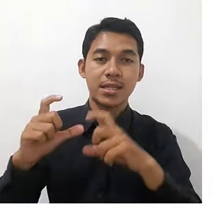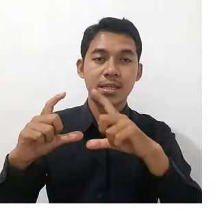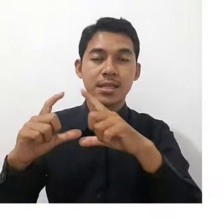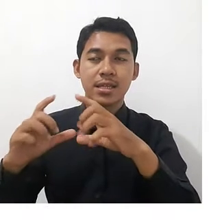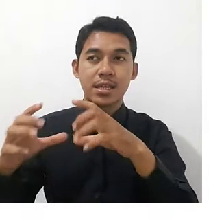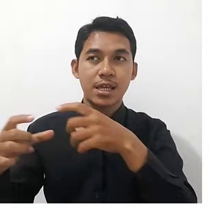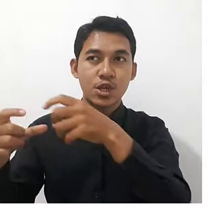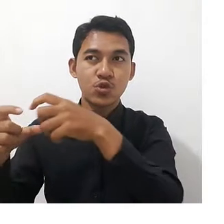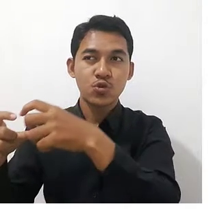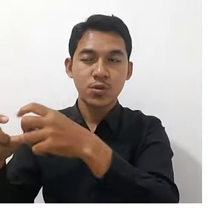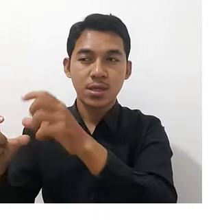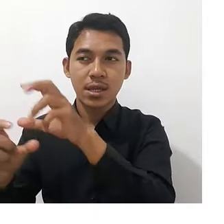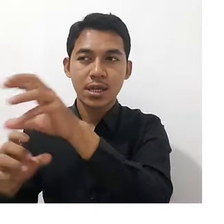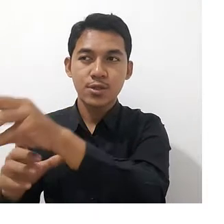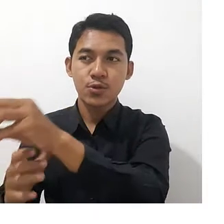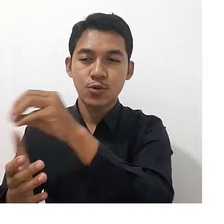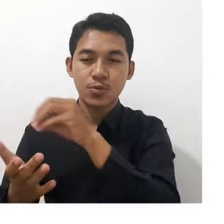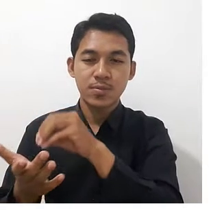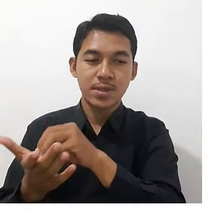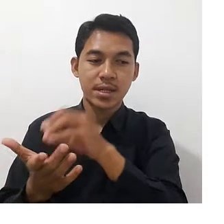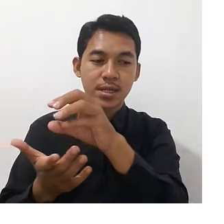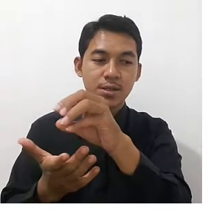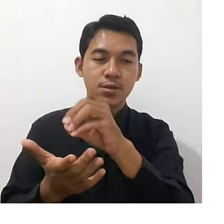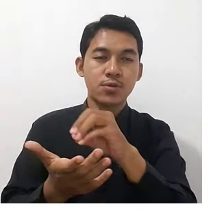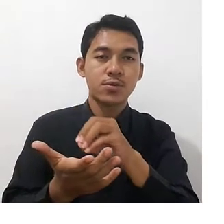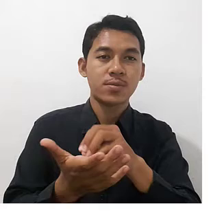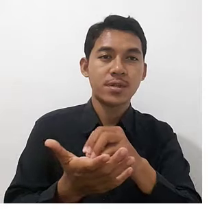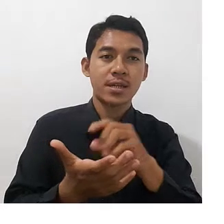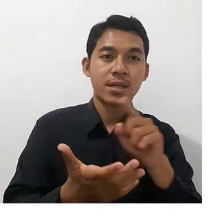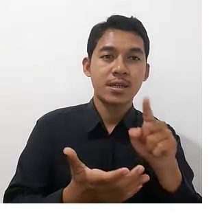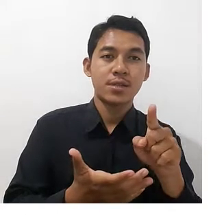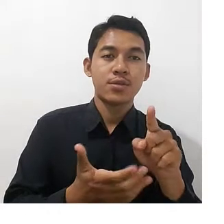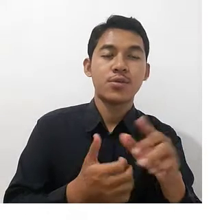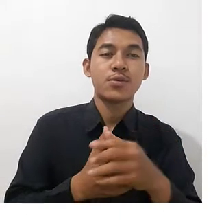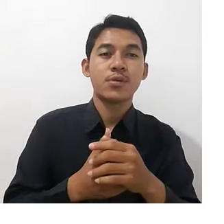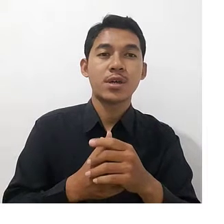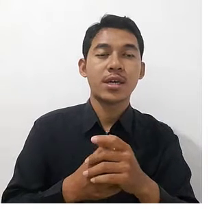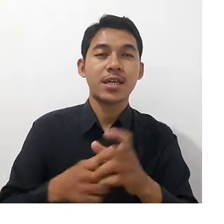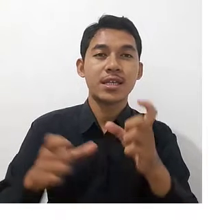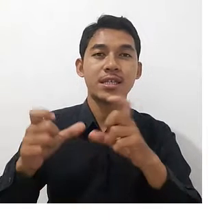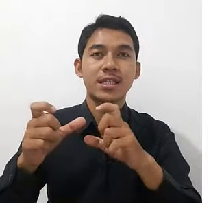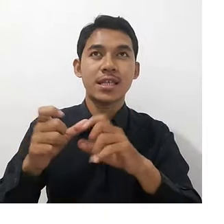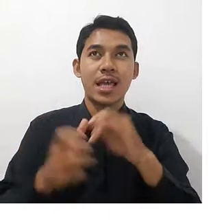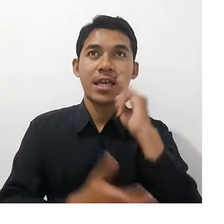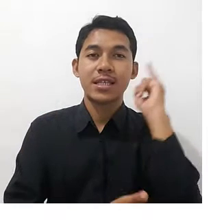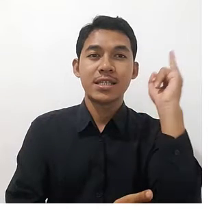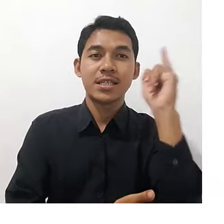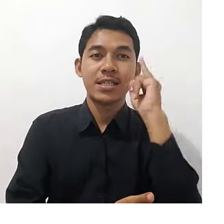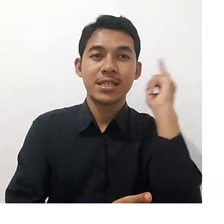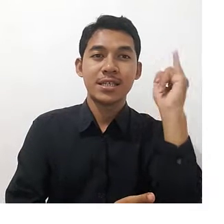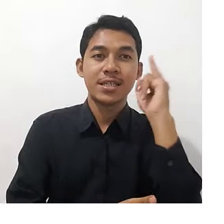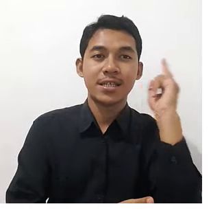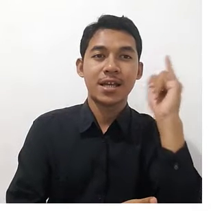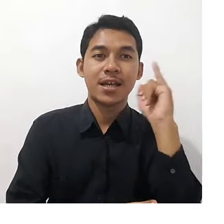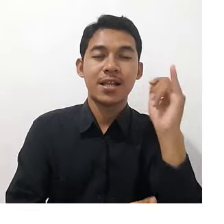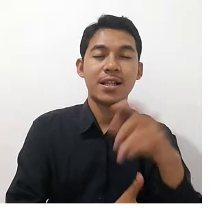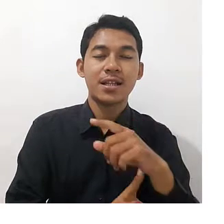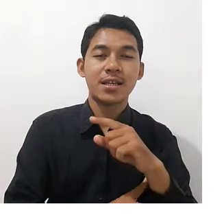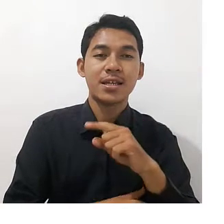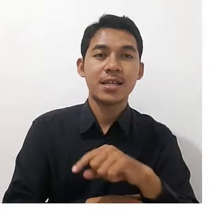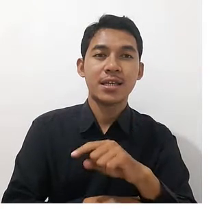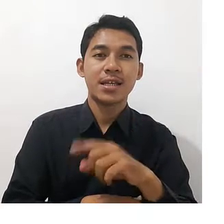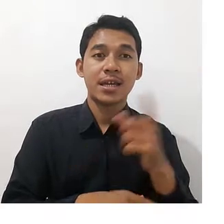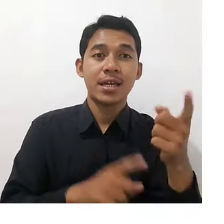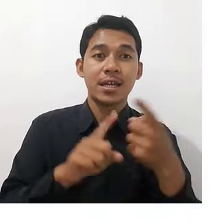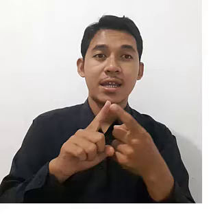atau pencuplikan. Gampangnya gini, rangkaian digital apa ya? Sinyal diskret itu kita mengambil bit-bit